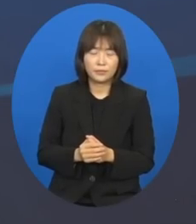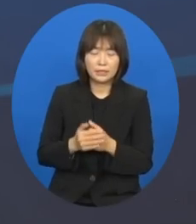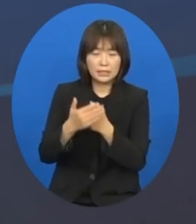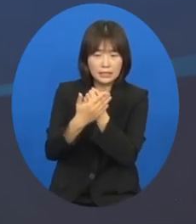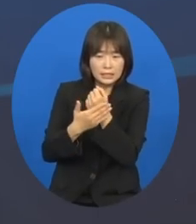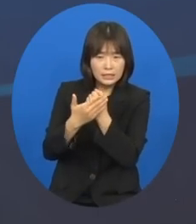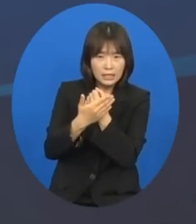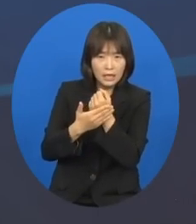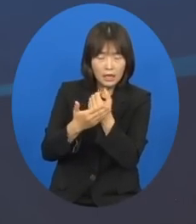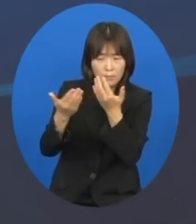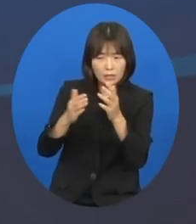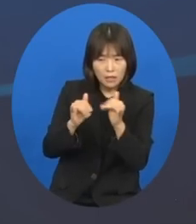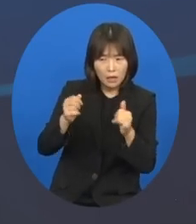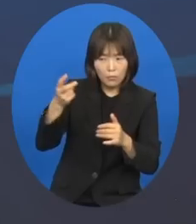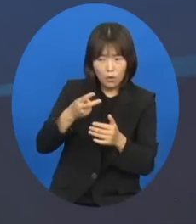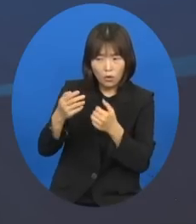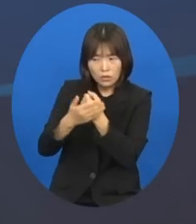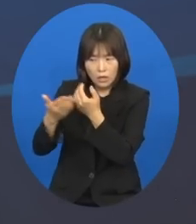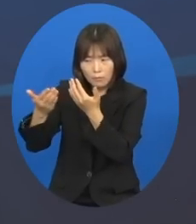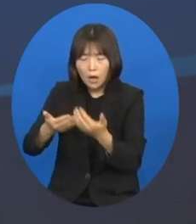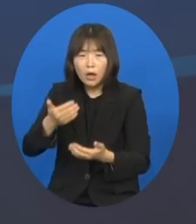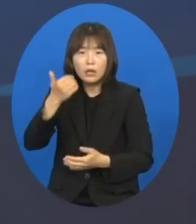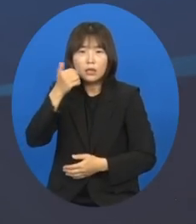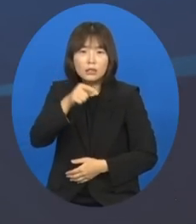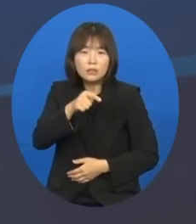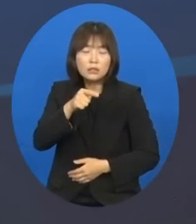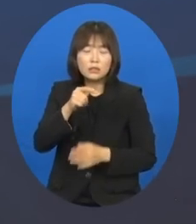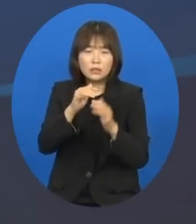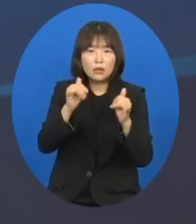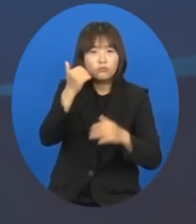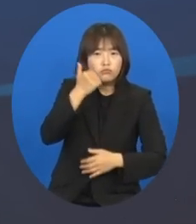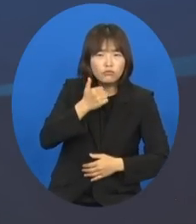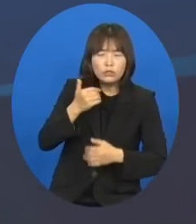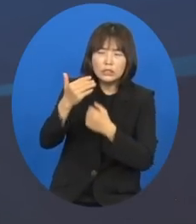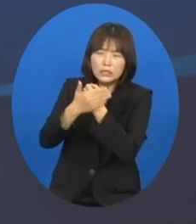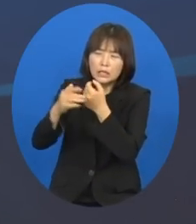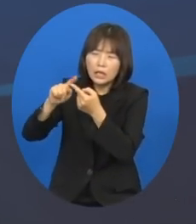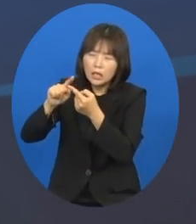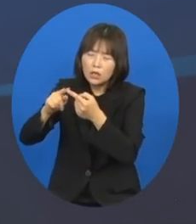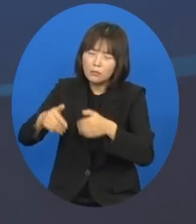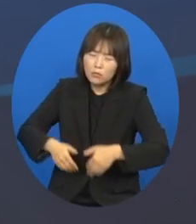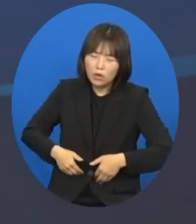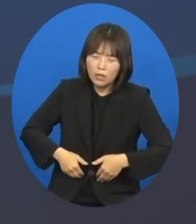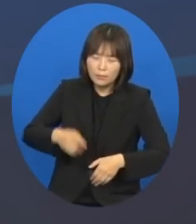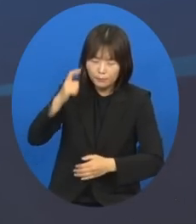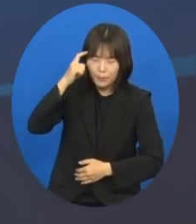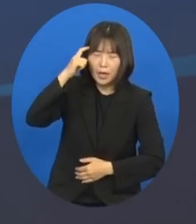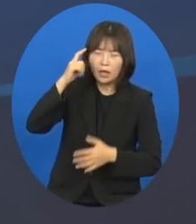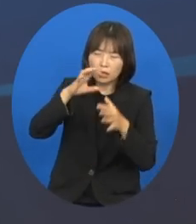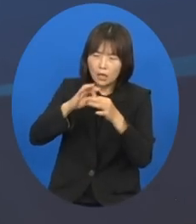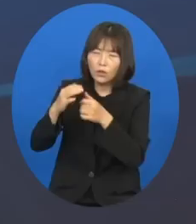일어나는가 은혜의 필요를 알고 계속 은혜를 구하는 사람